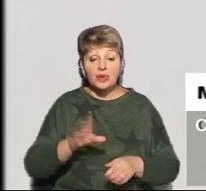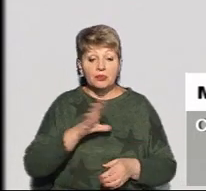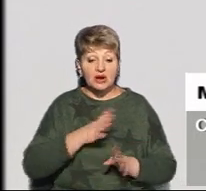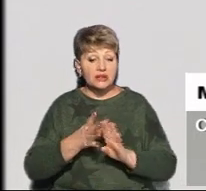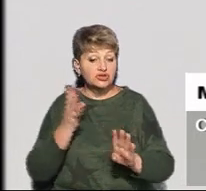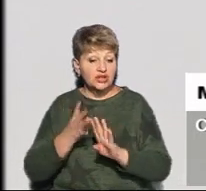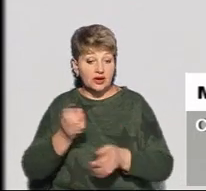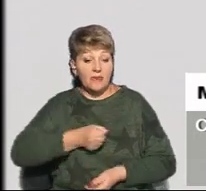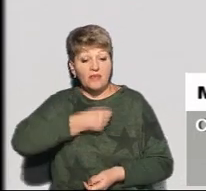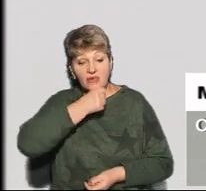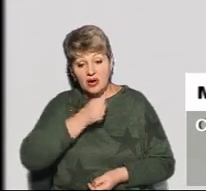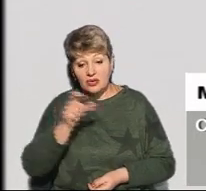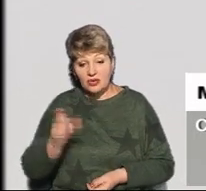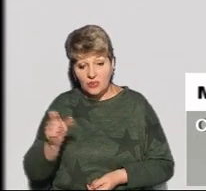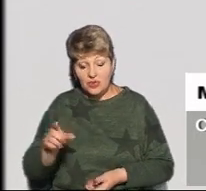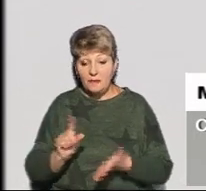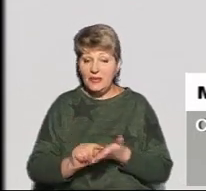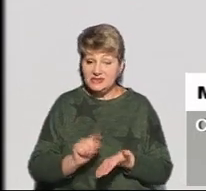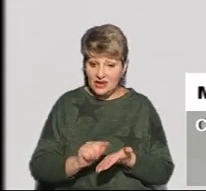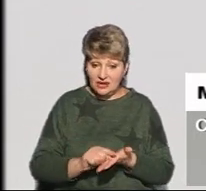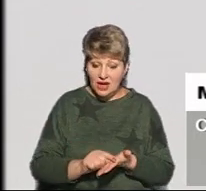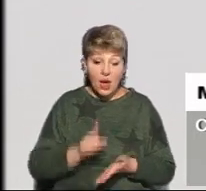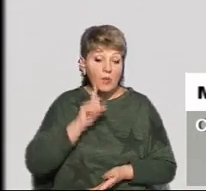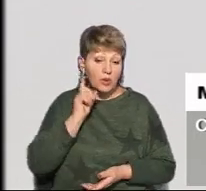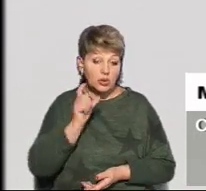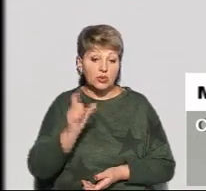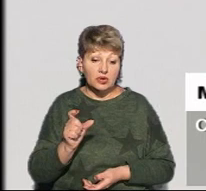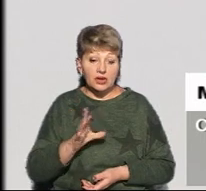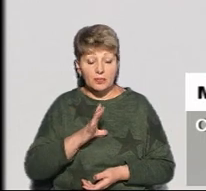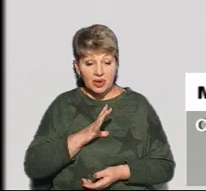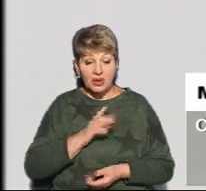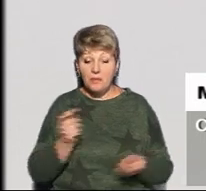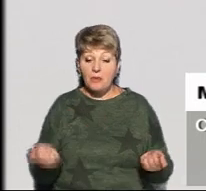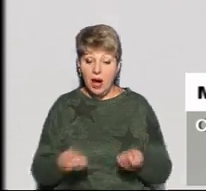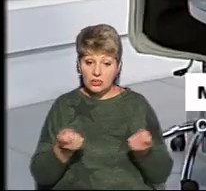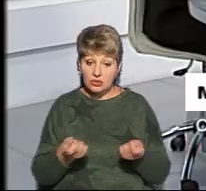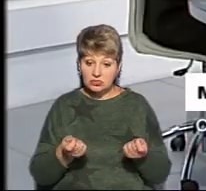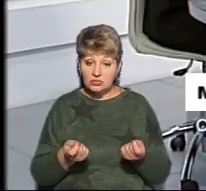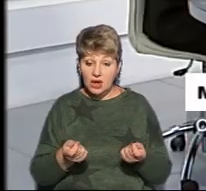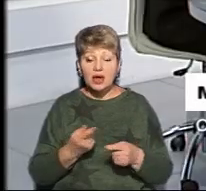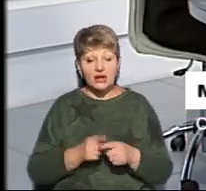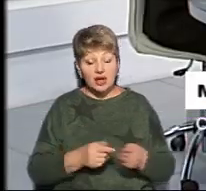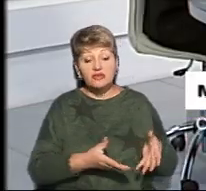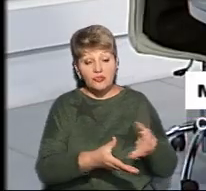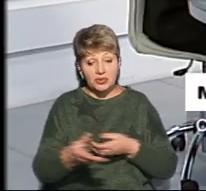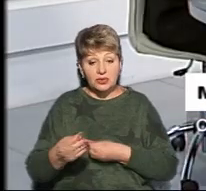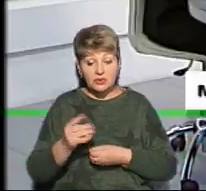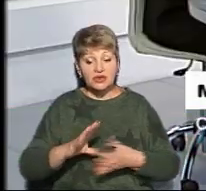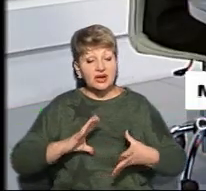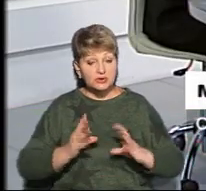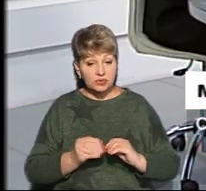віку, пенсіонерів, як у нас прийнято говорити, молодих людей було візуально дуже мало. Я думаю, що це вплинуло суттєво на